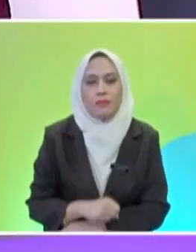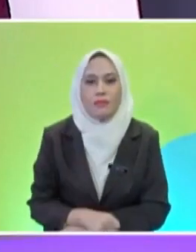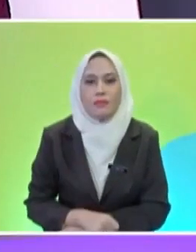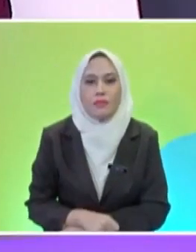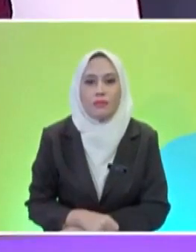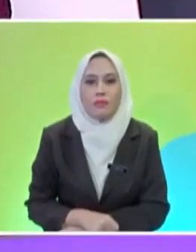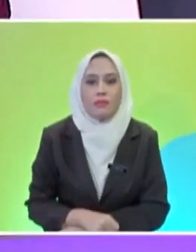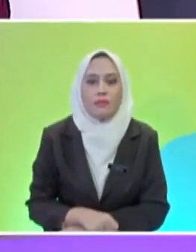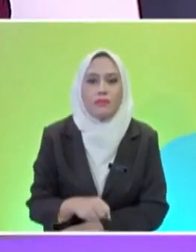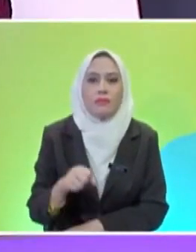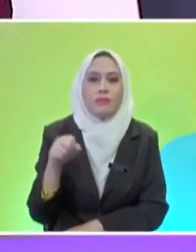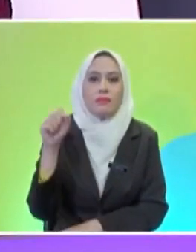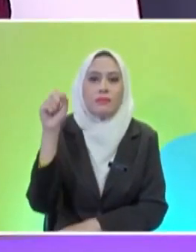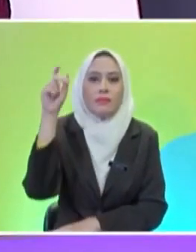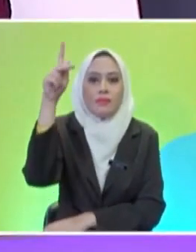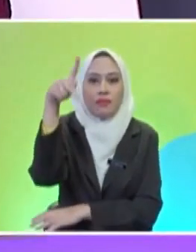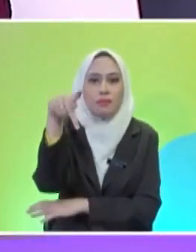petang sama-sama.